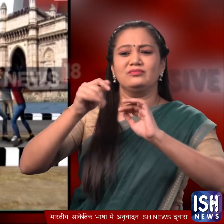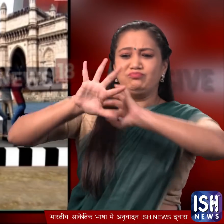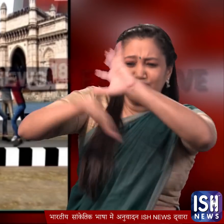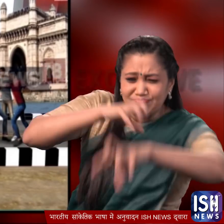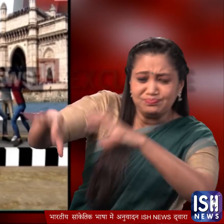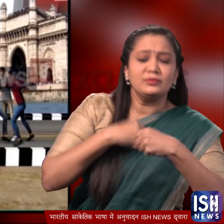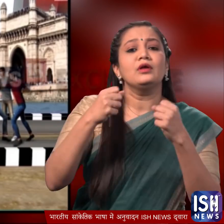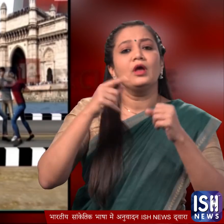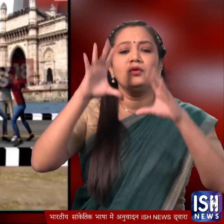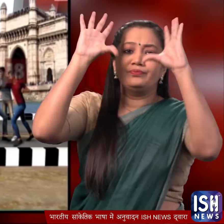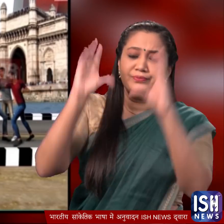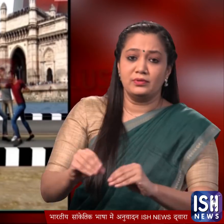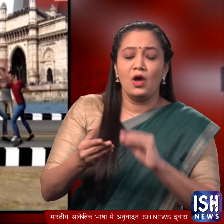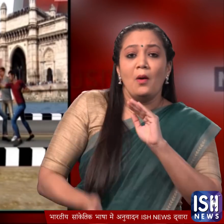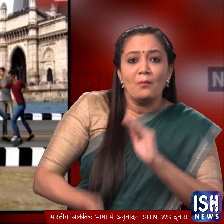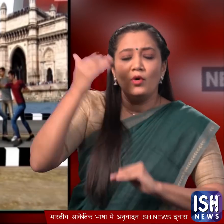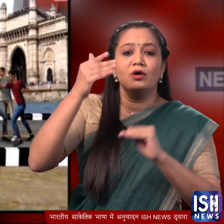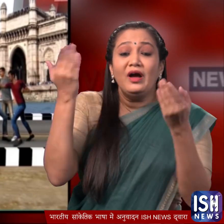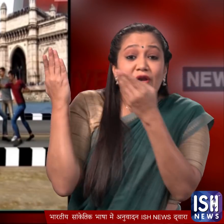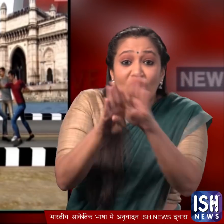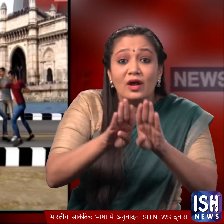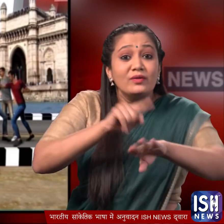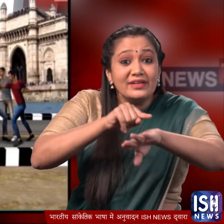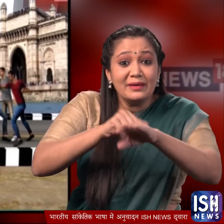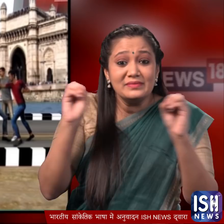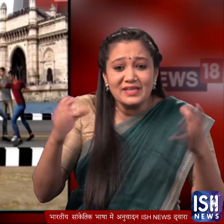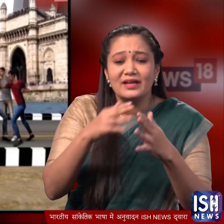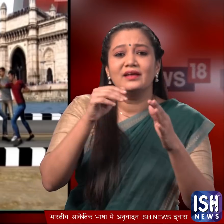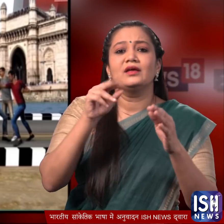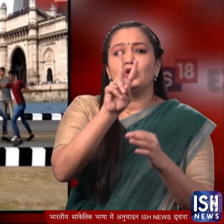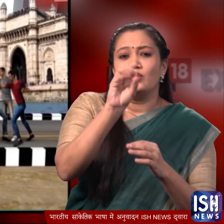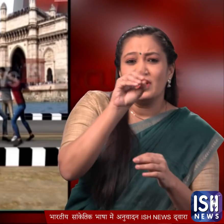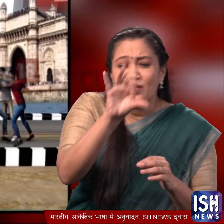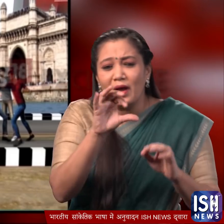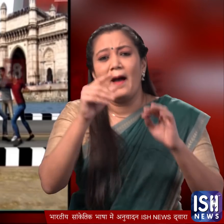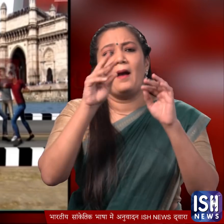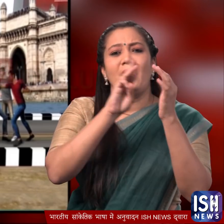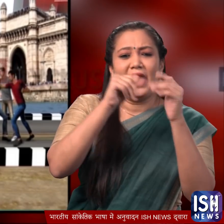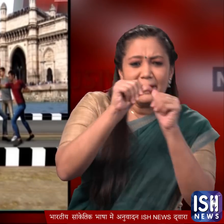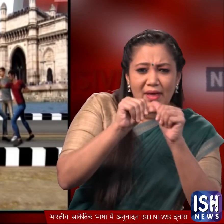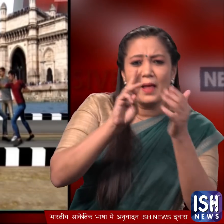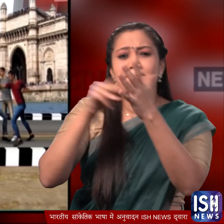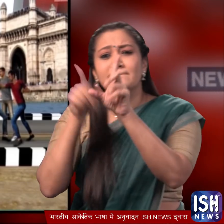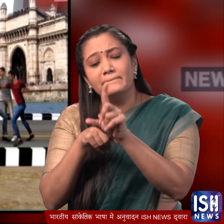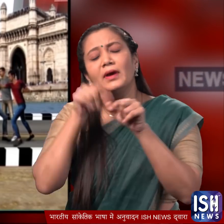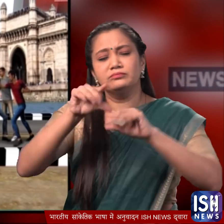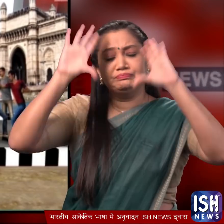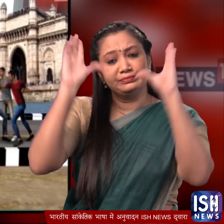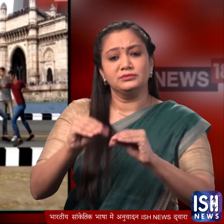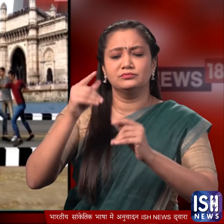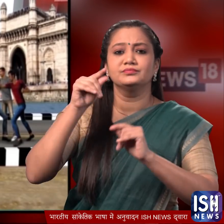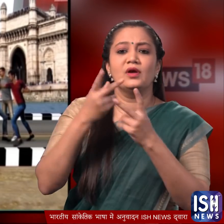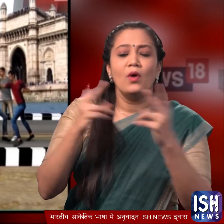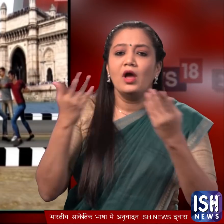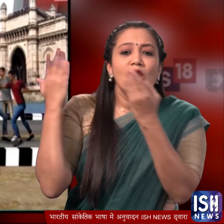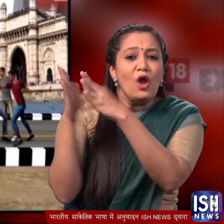सभी अपराध कम हुए और इसमें सबसे ज्यादा गिरावट लॉकडाउन के शुरुआती महीनों यानी 2019 के अप्रैल और मई महीने में दर्ज की गई। इसकी सबसे बड़ी